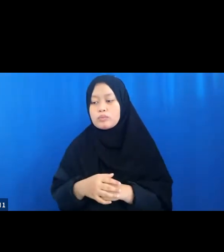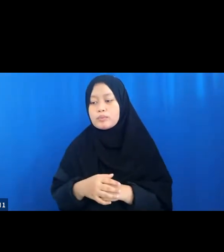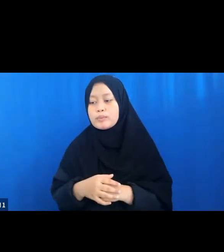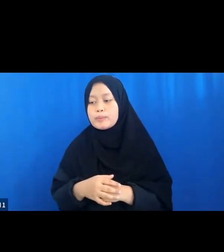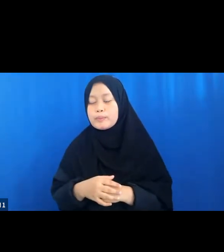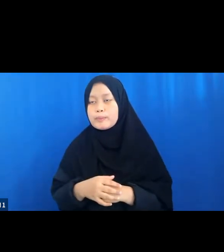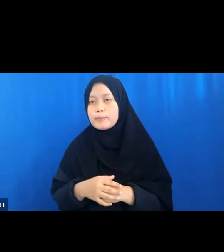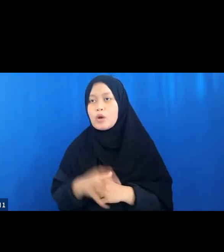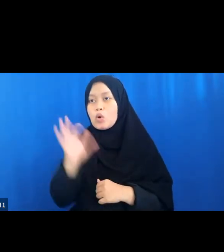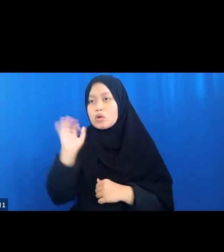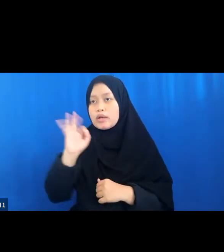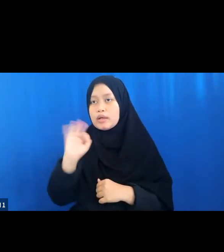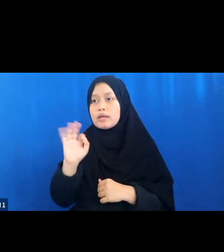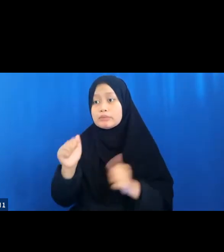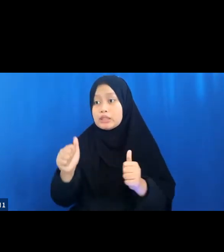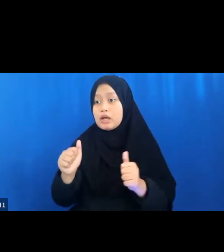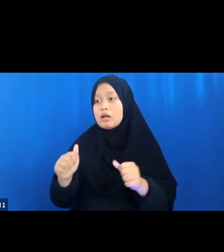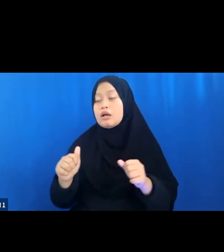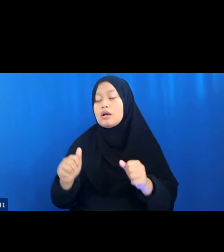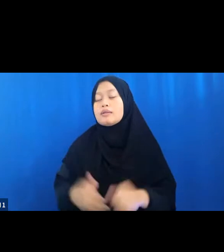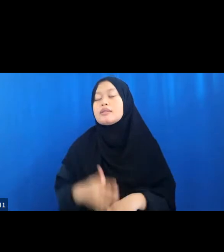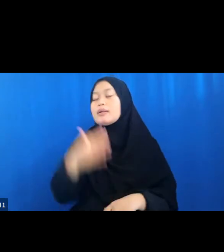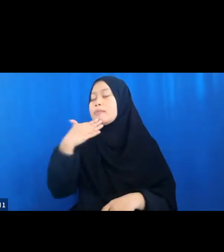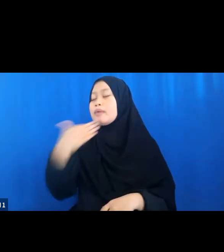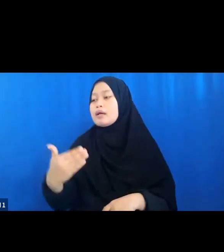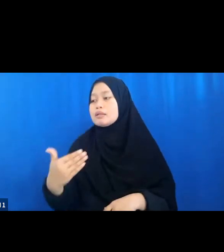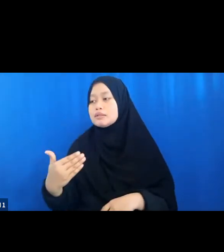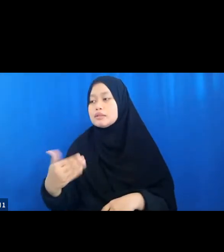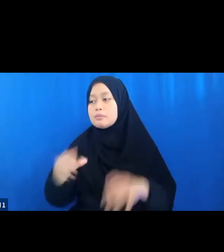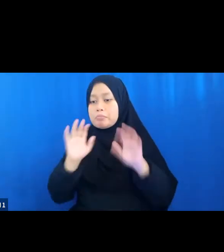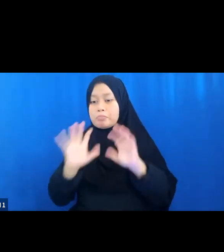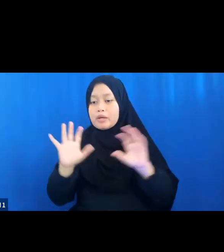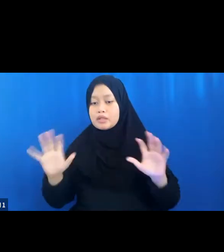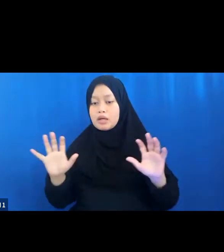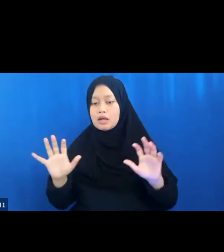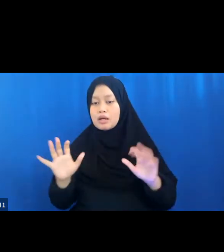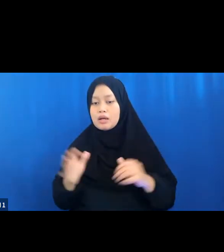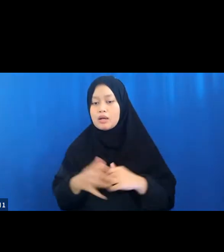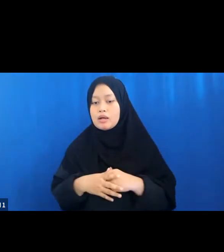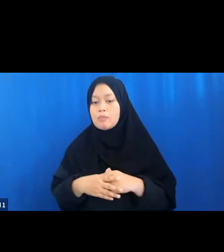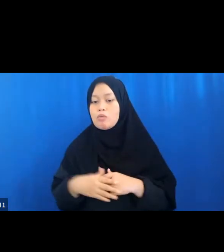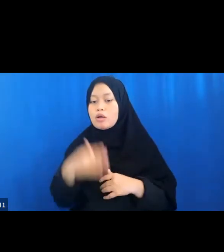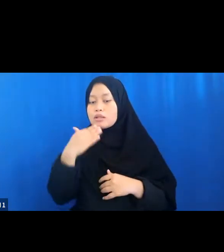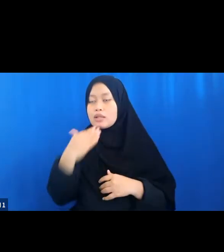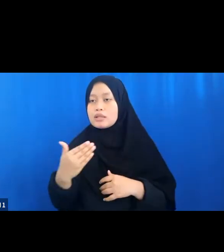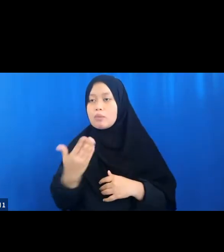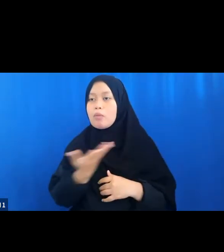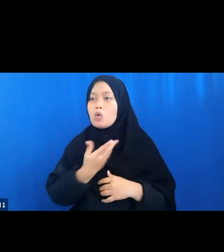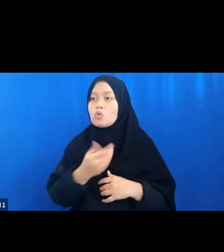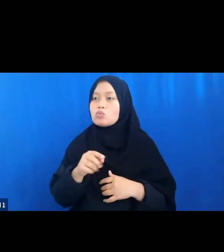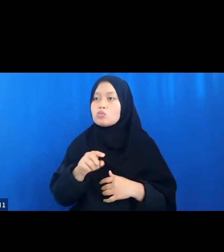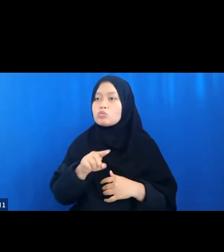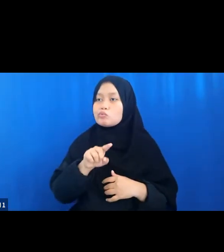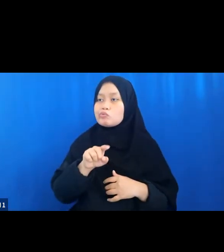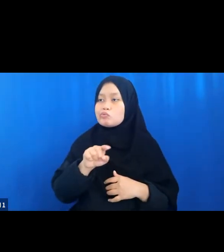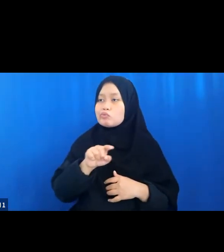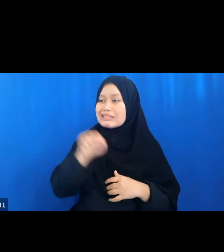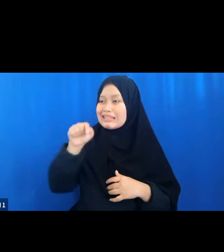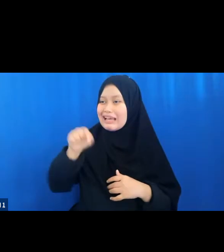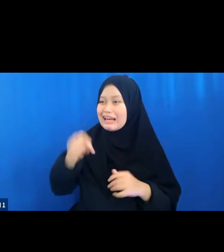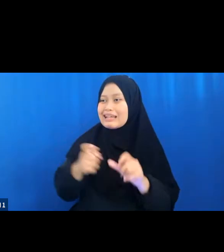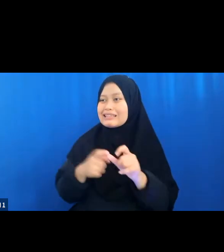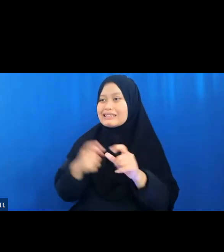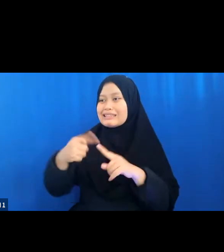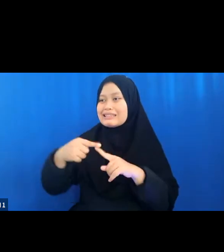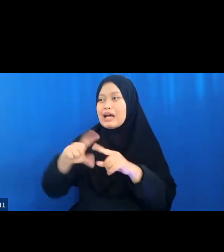Make bisa Baik terima kasih banyak Eh mungkin saya tanya untuk konfirmasi sebentar berarti statusnya saat ini sudah selesai